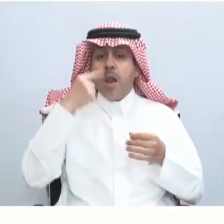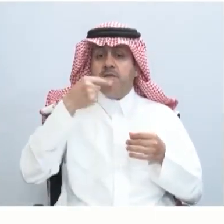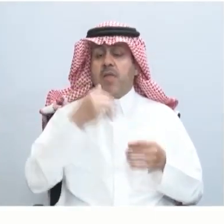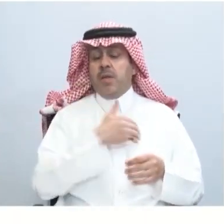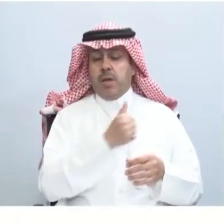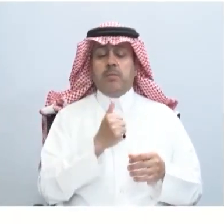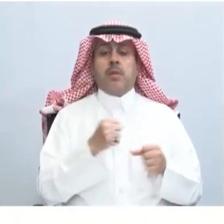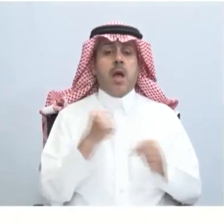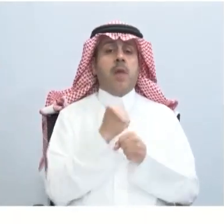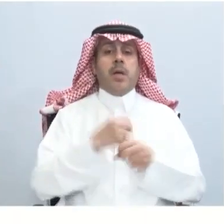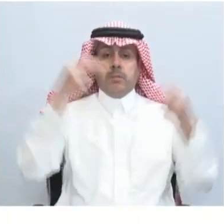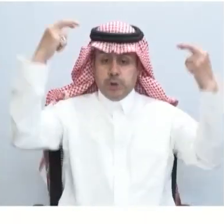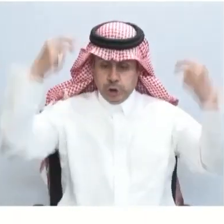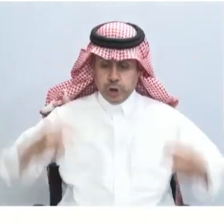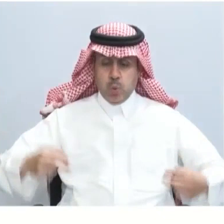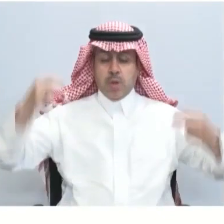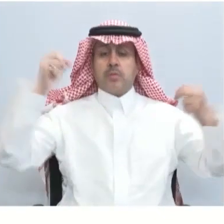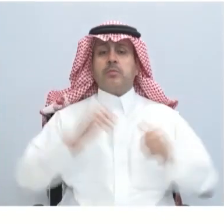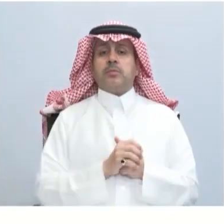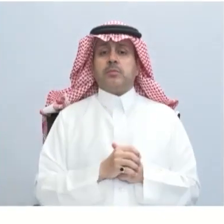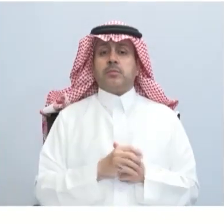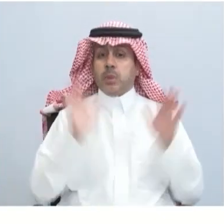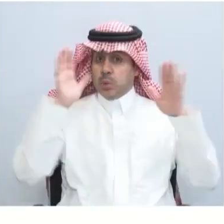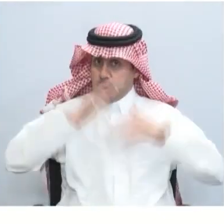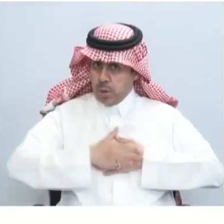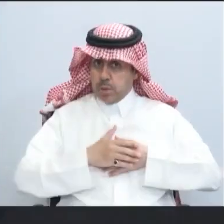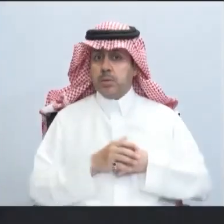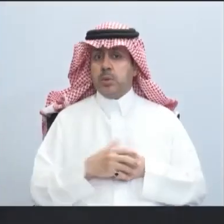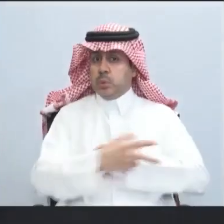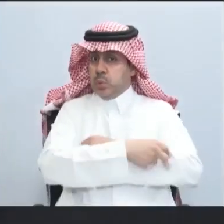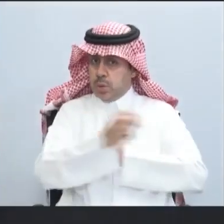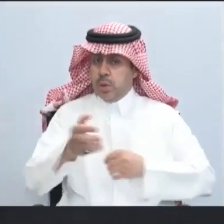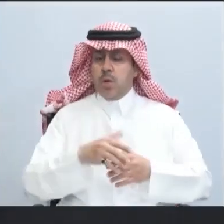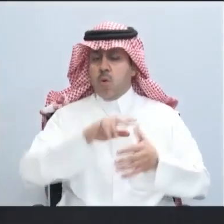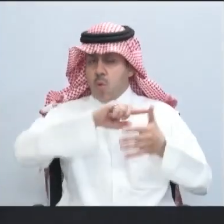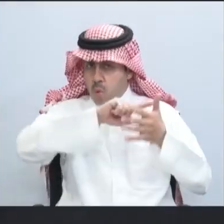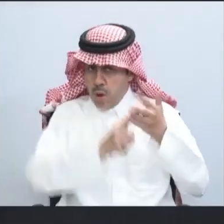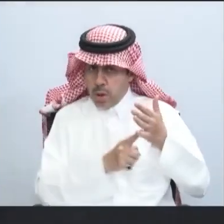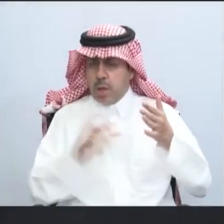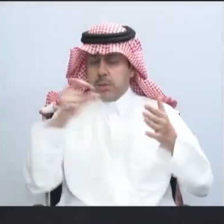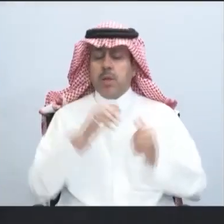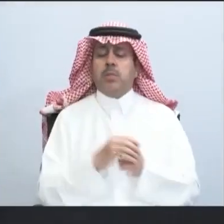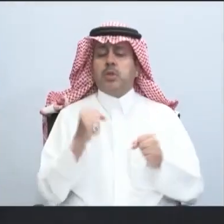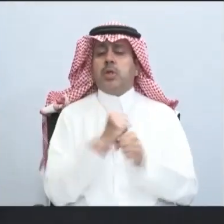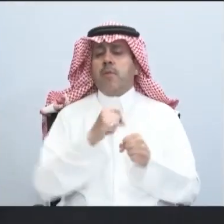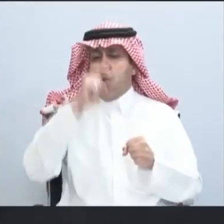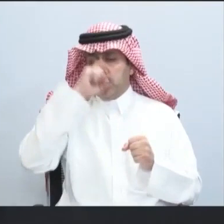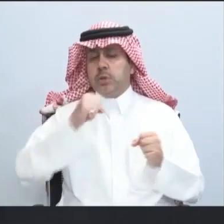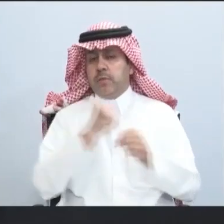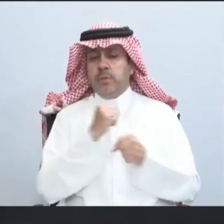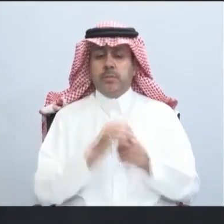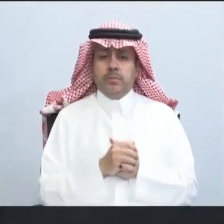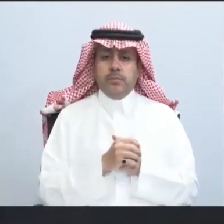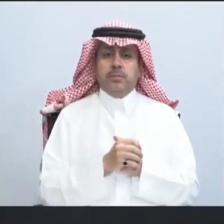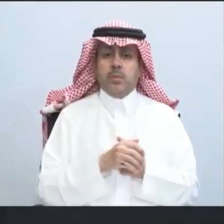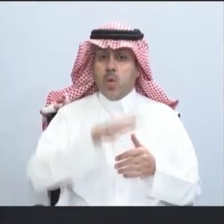كذلك عمل بالجوارح تعمل تصلي تزكي كل الاركان تاتي عليها وكذلك الواجبات تاتي عليها